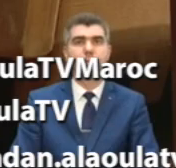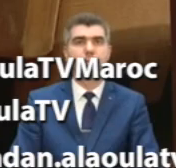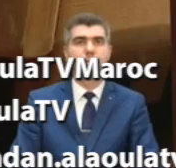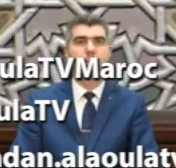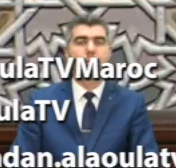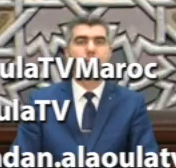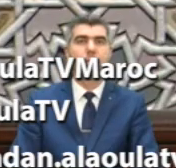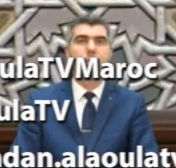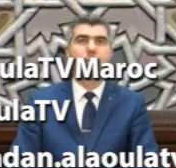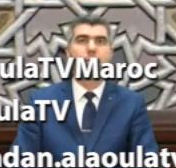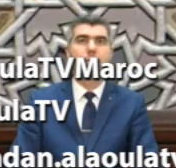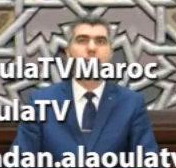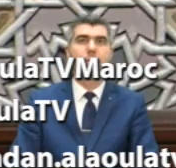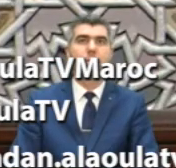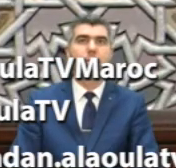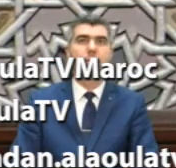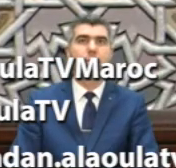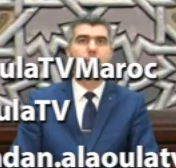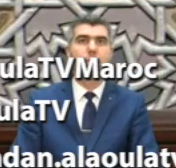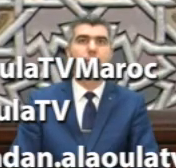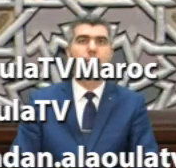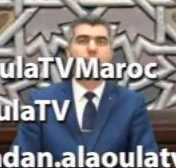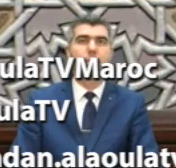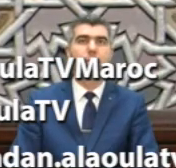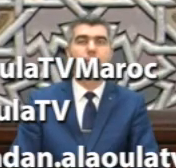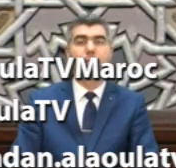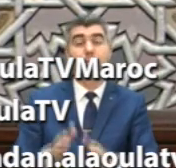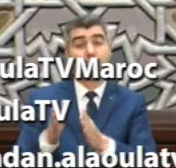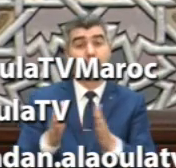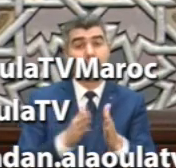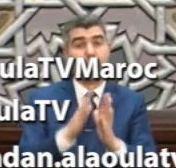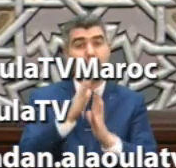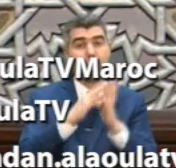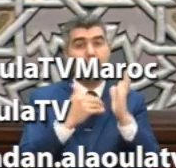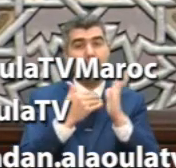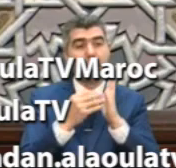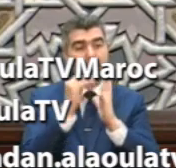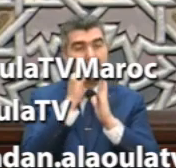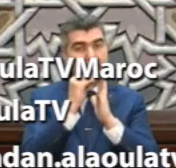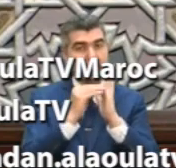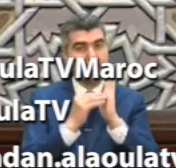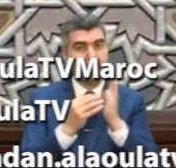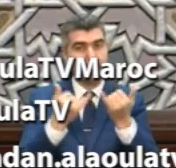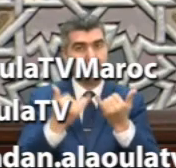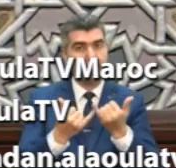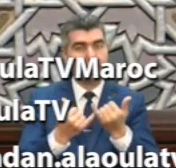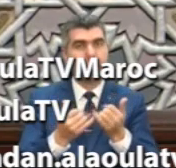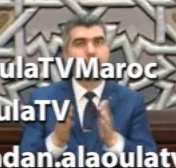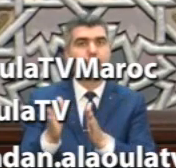الاجتماعي. اذا بهذا نكون قد اتممنا جميع ملفات هذه الحصه،